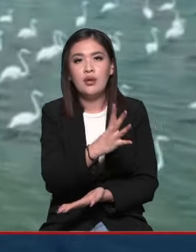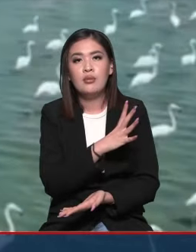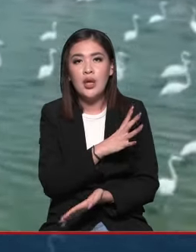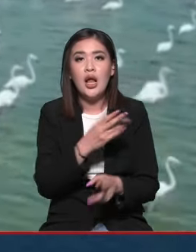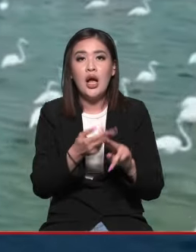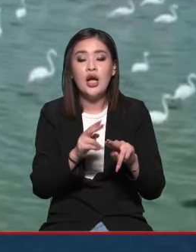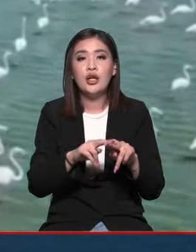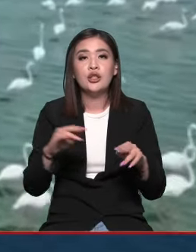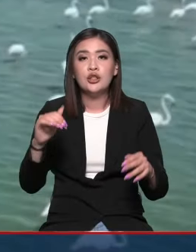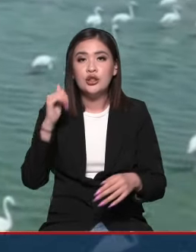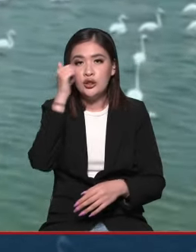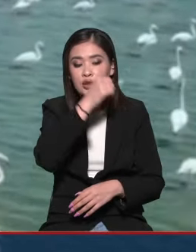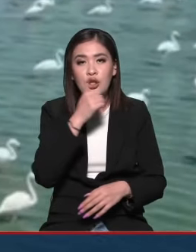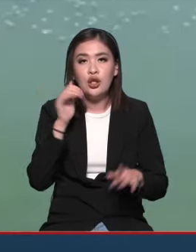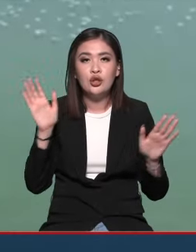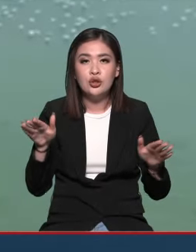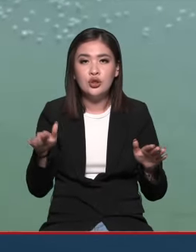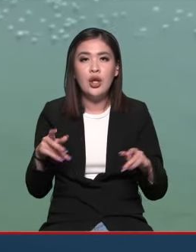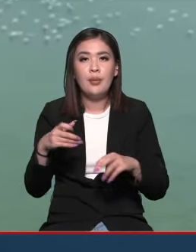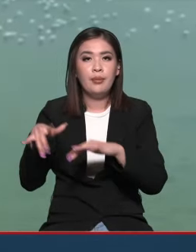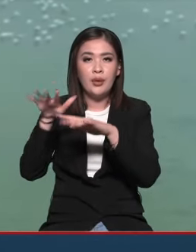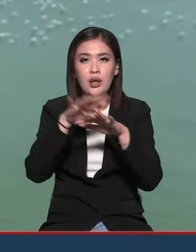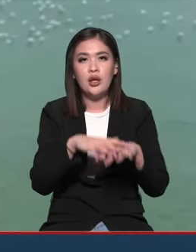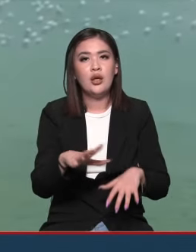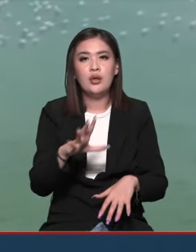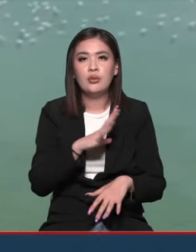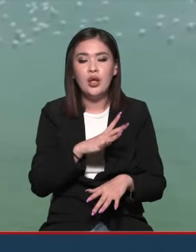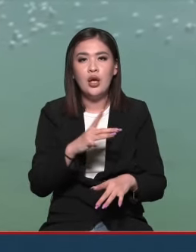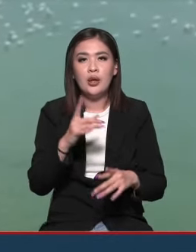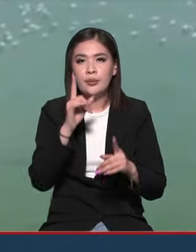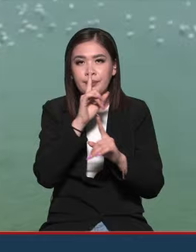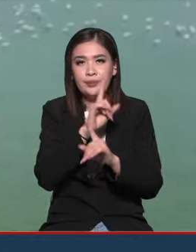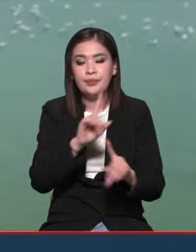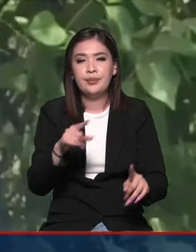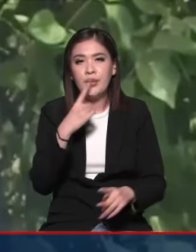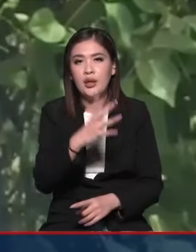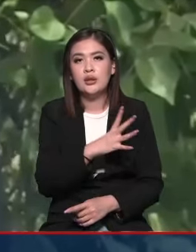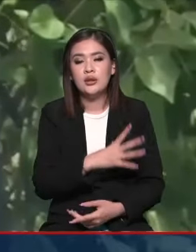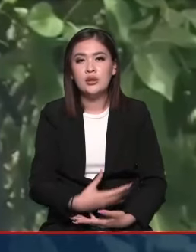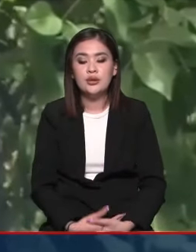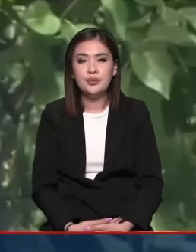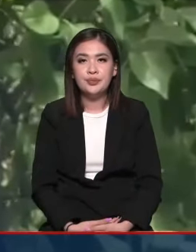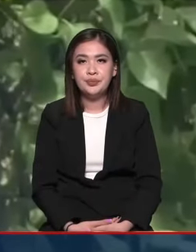Резерват қызметкерлері жыл құстарының өңірге келуі өте сирек жағдай екендігін айтады.